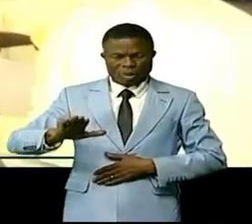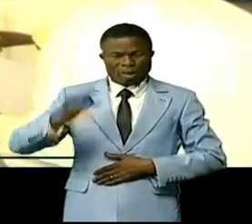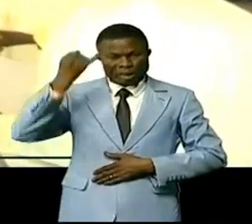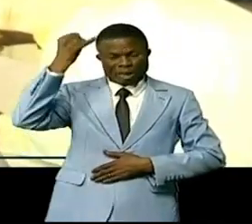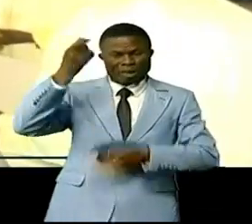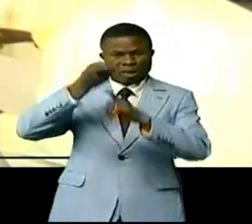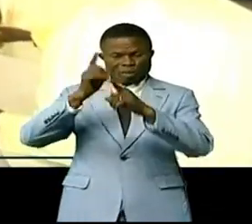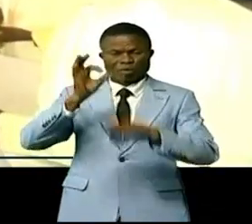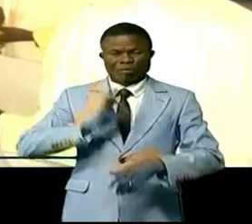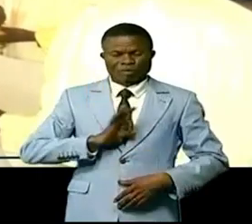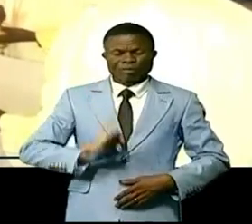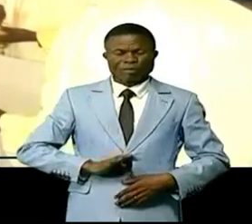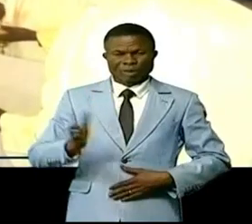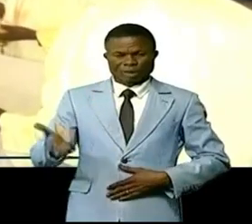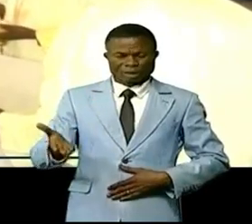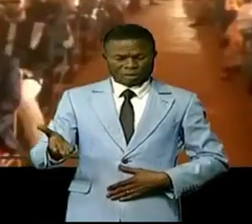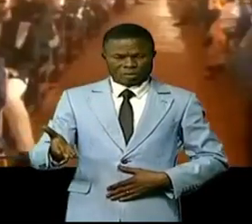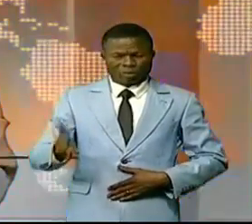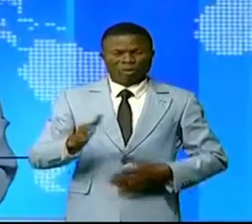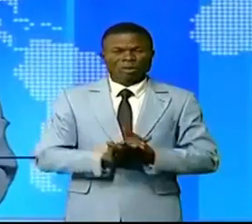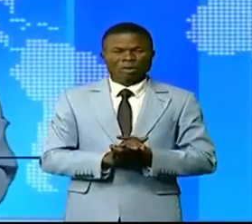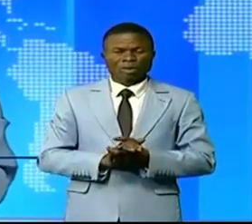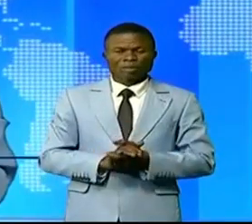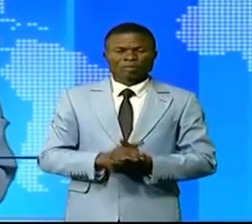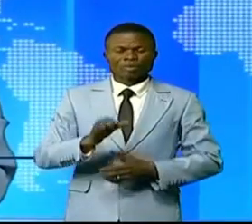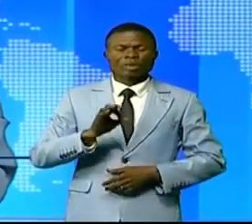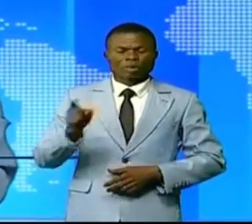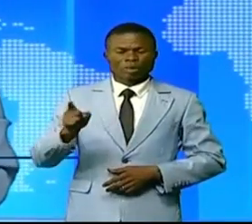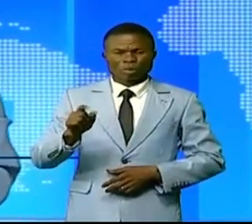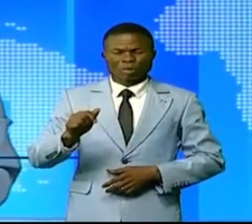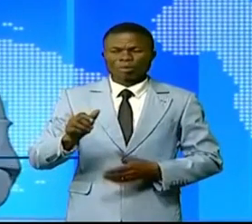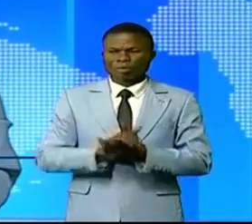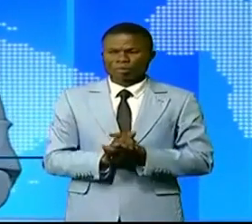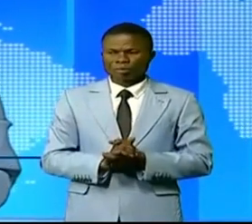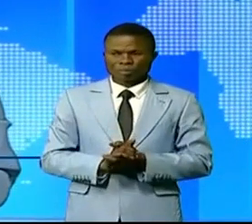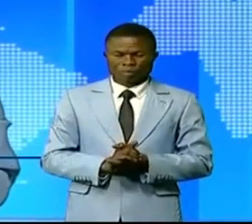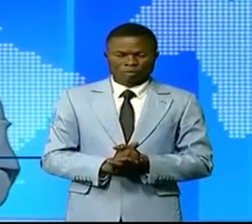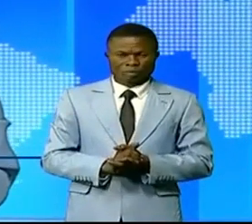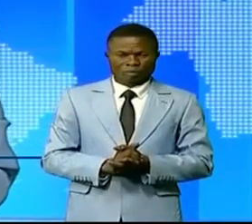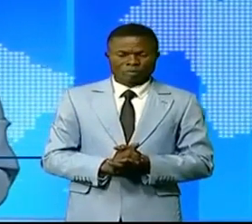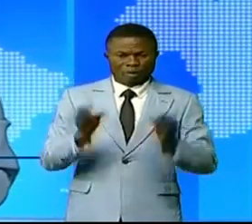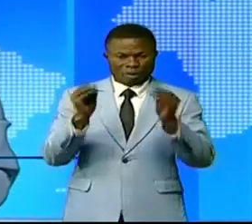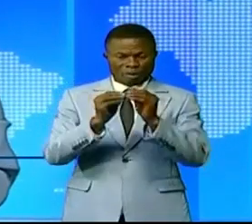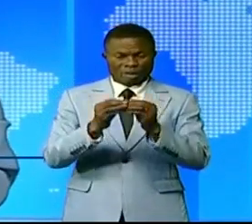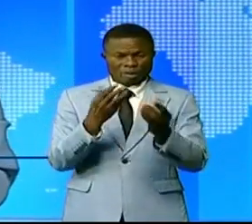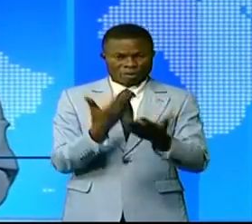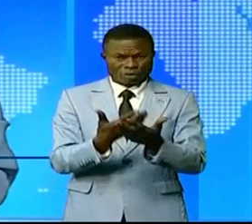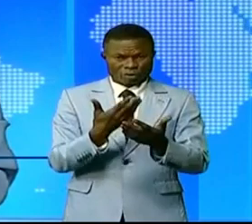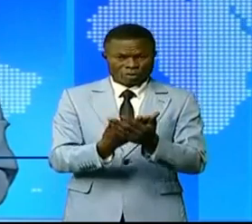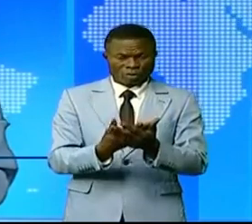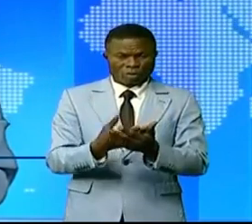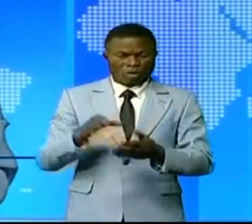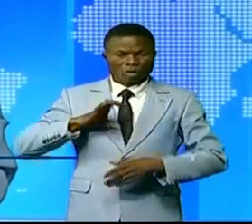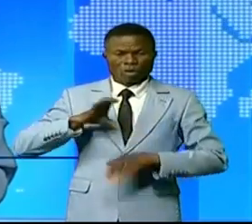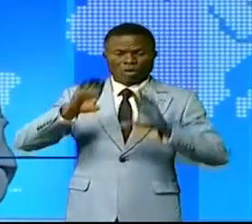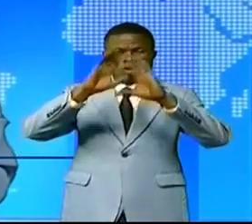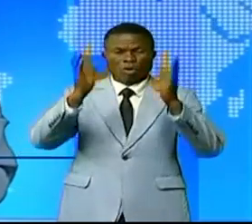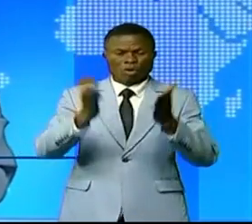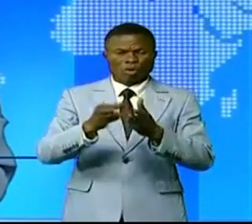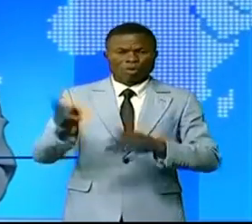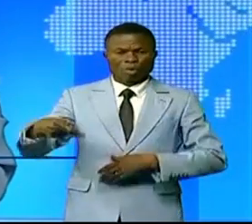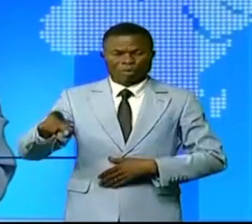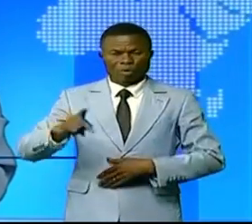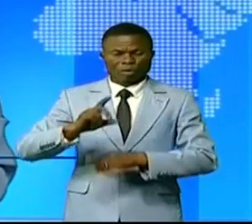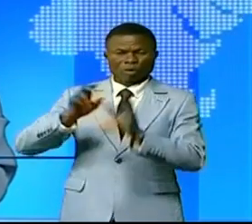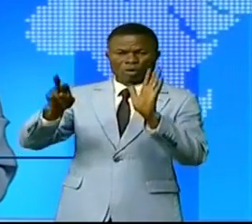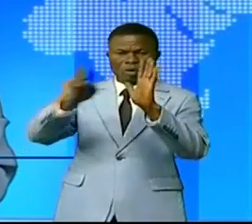le président de la République démocratique du Congo, Félix Antoine. Et puis cette réunion d'urgence du comité provincial de la